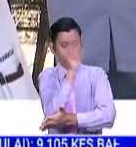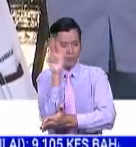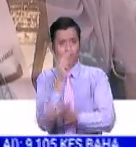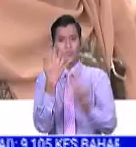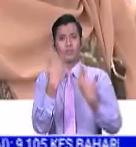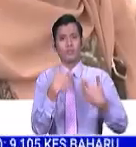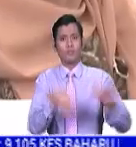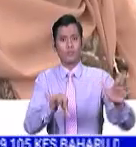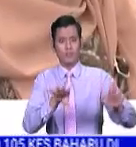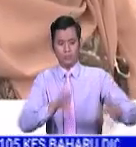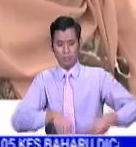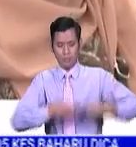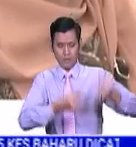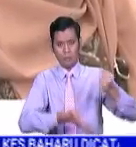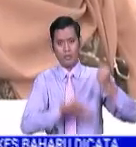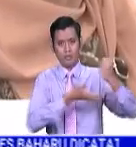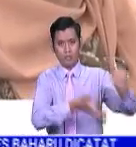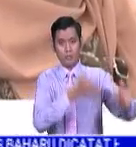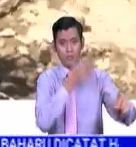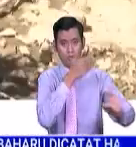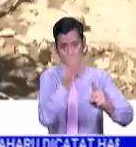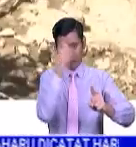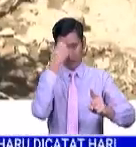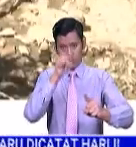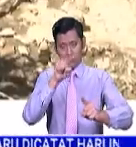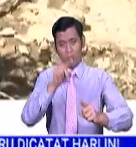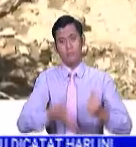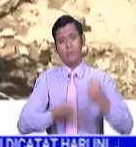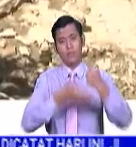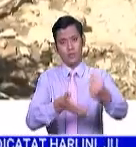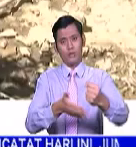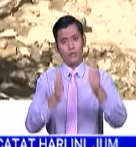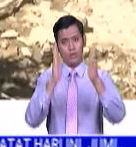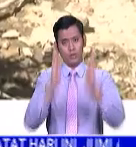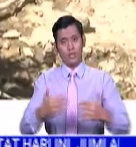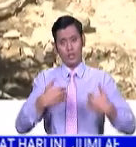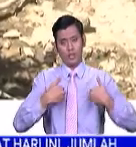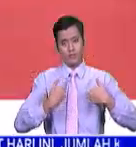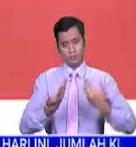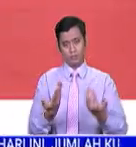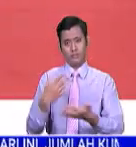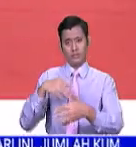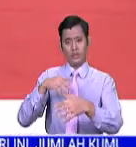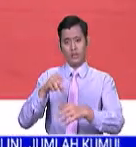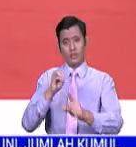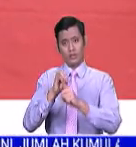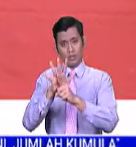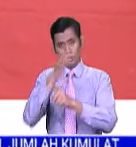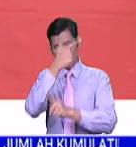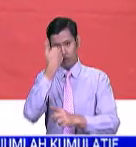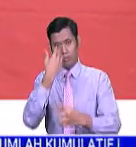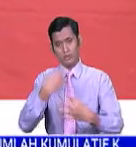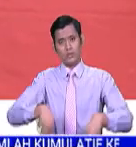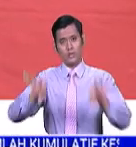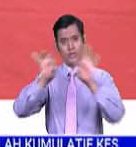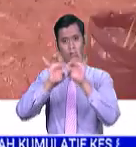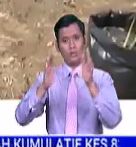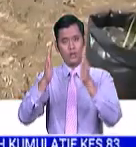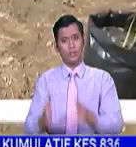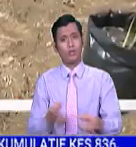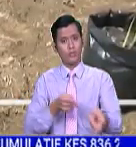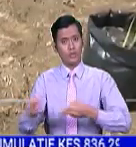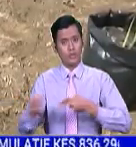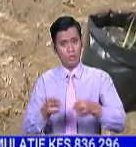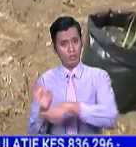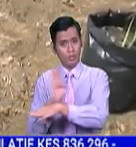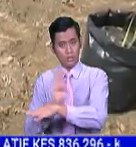bantuan besar bagi membantu pengusaha sektor Agro makanan yang terkesan ini terutama nyaman ia mengusahakan perusahaan kecil